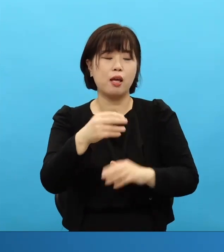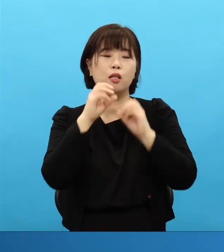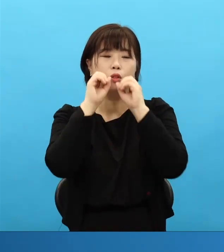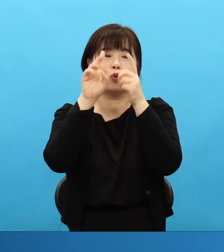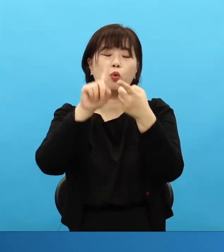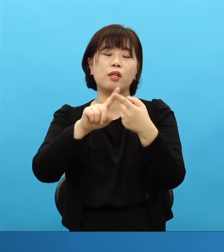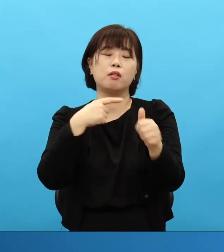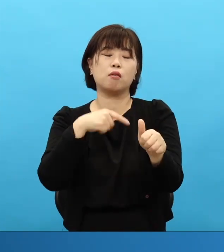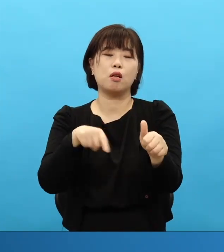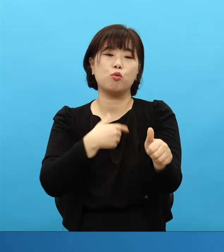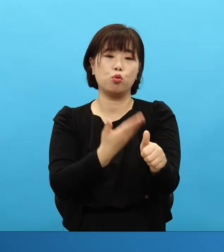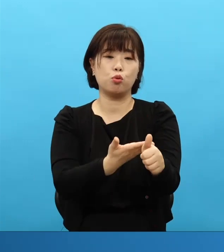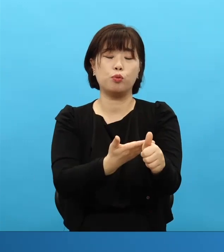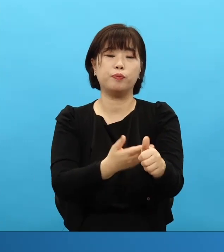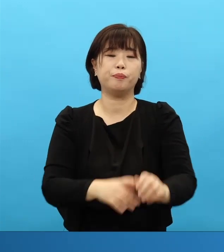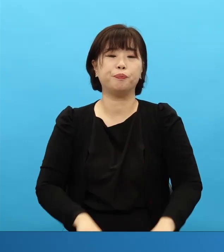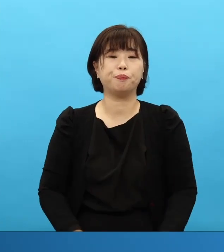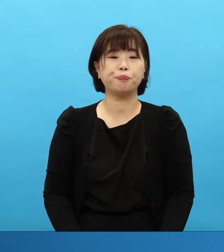胜，